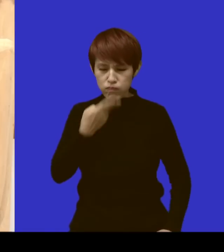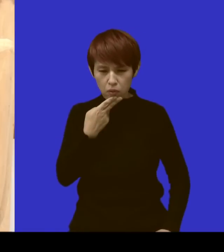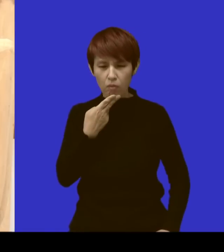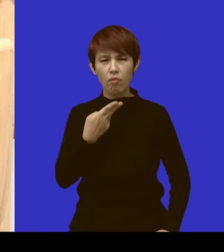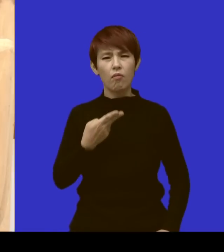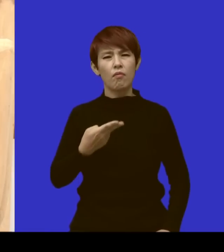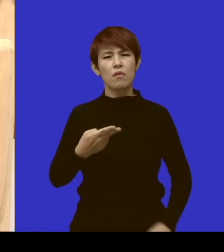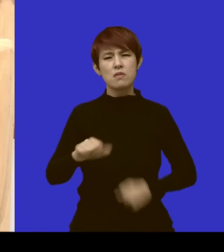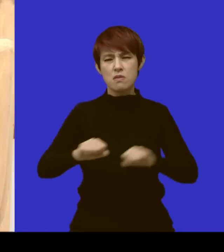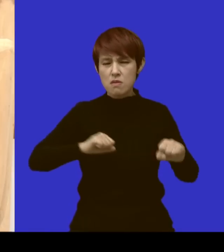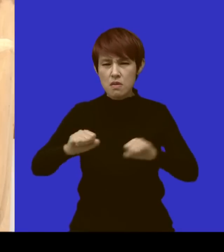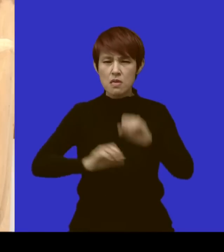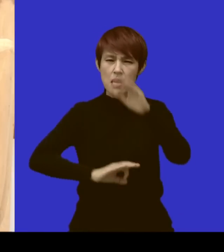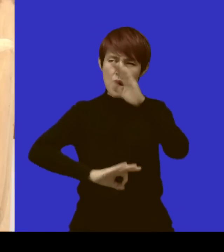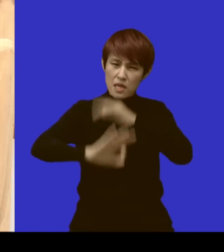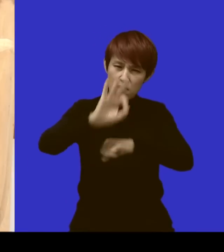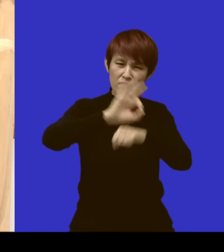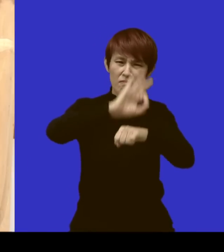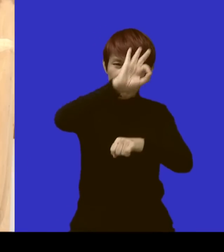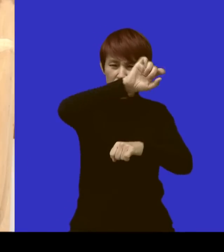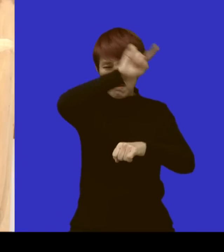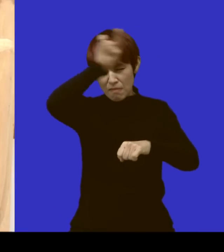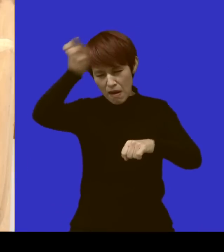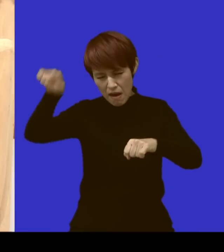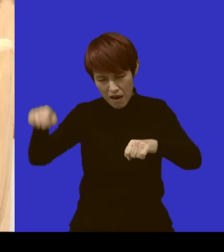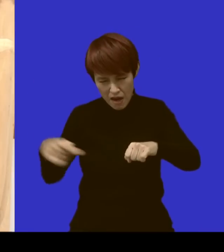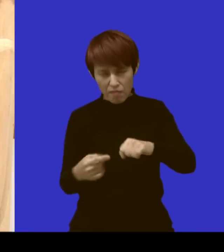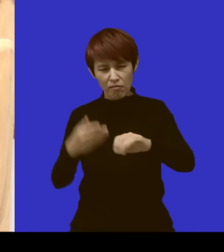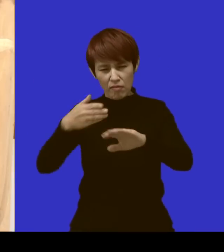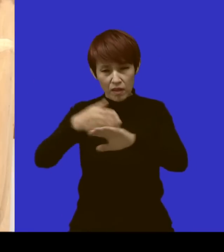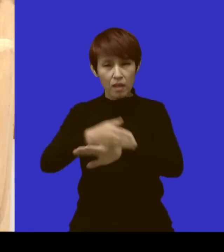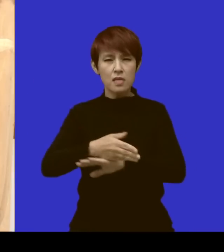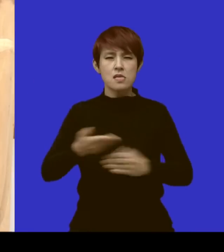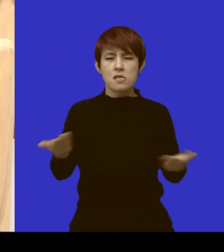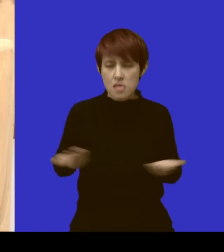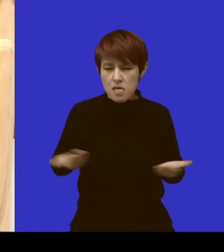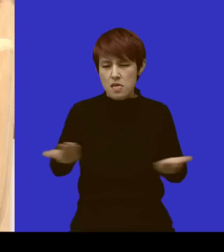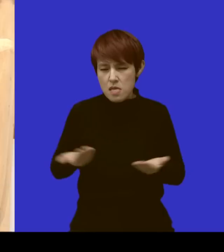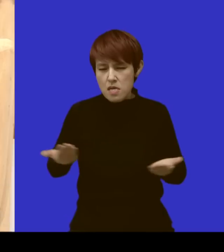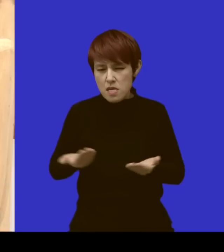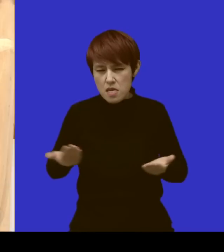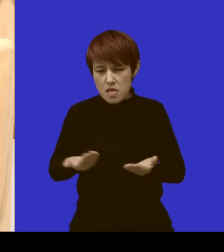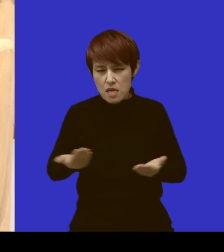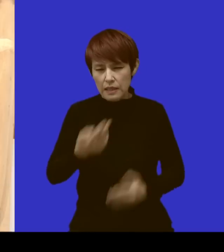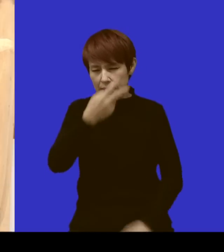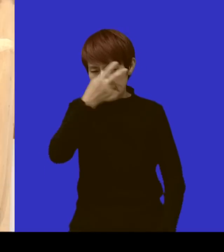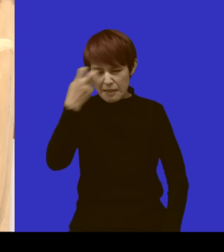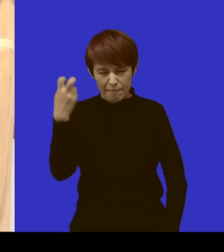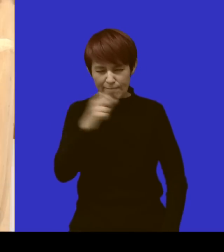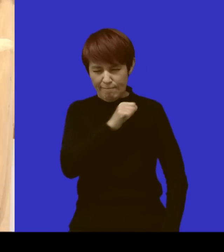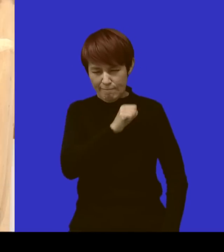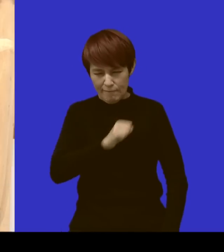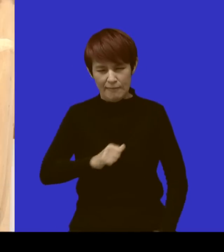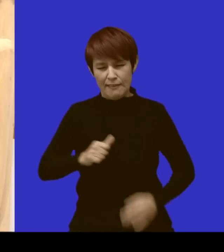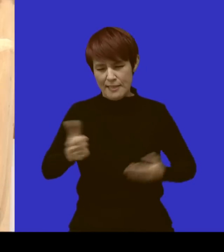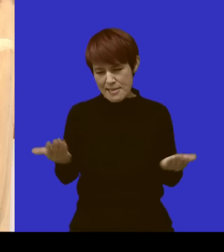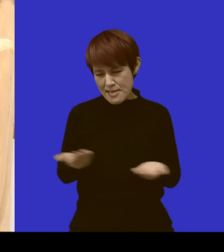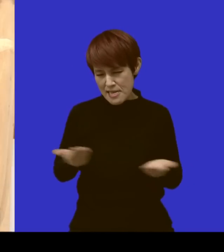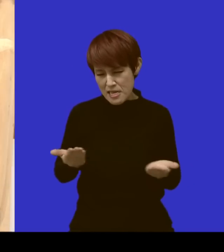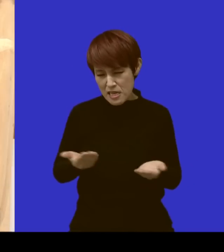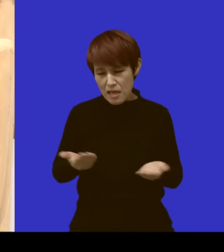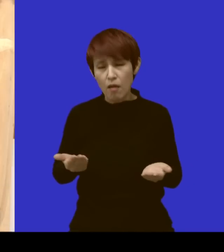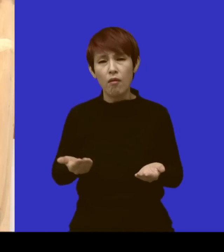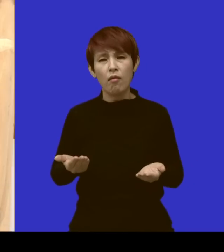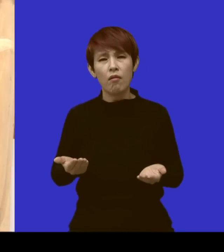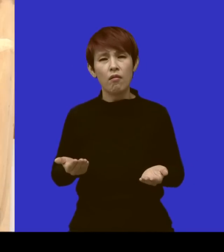하고 아침부터 10시까지 저녁 9시, 10시, 11시까지 막 잠도 안 자가면서 일을 하고 네. 그렇게